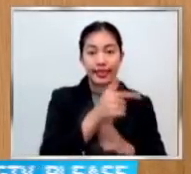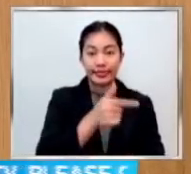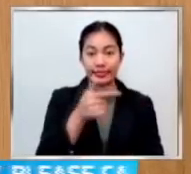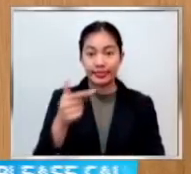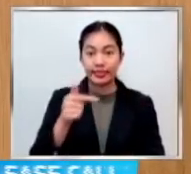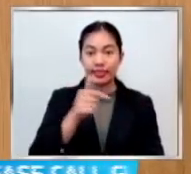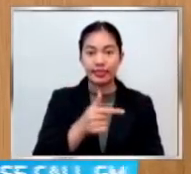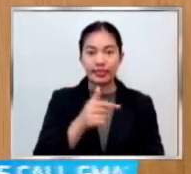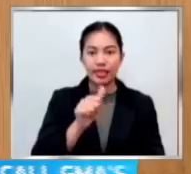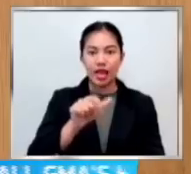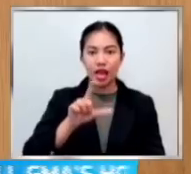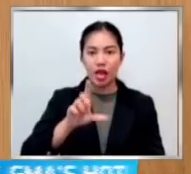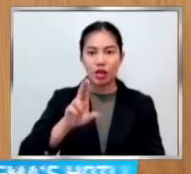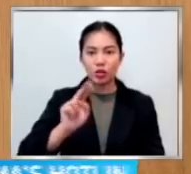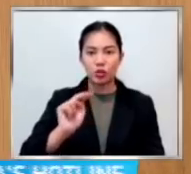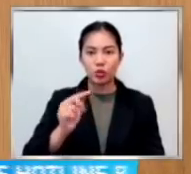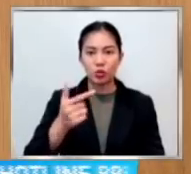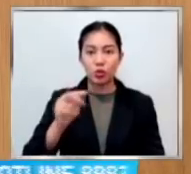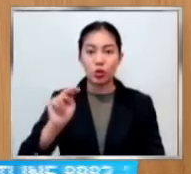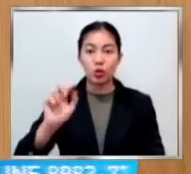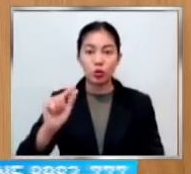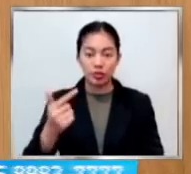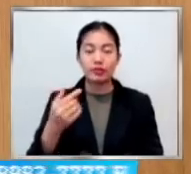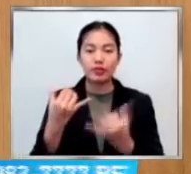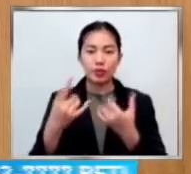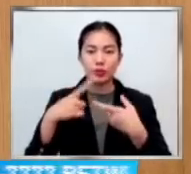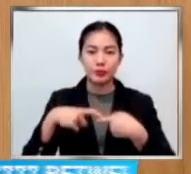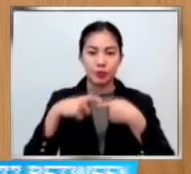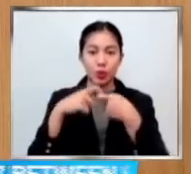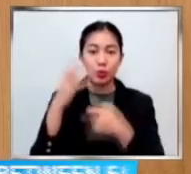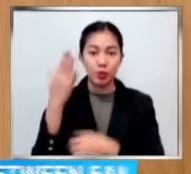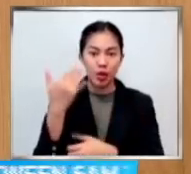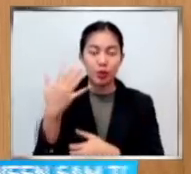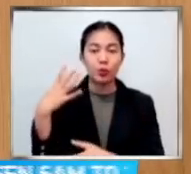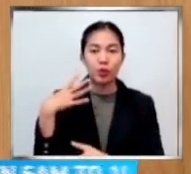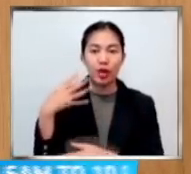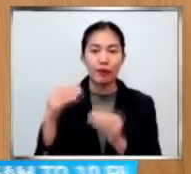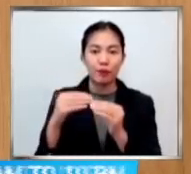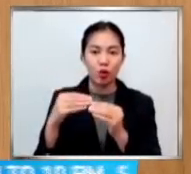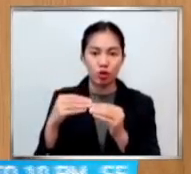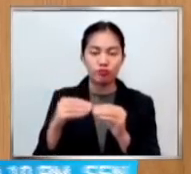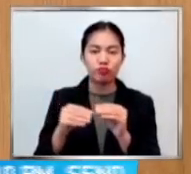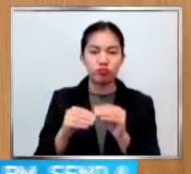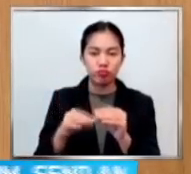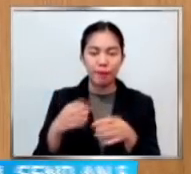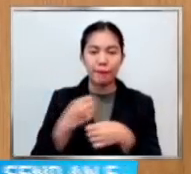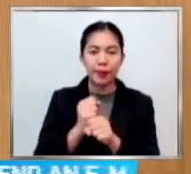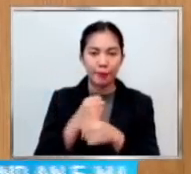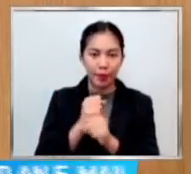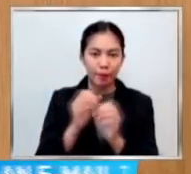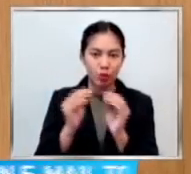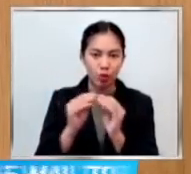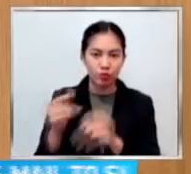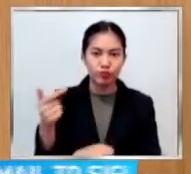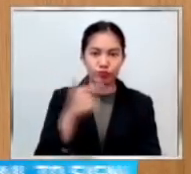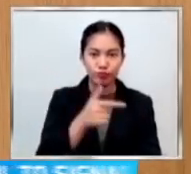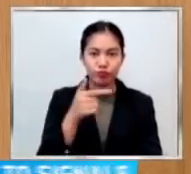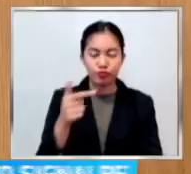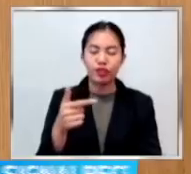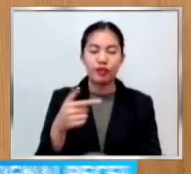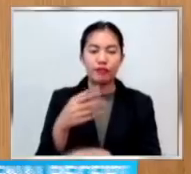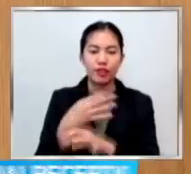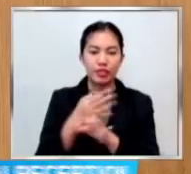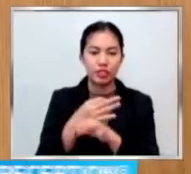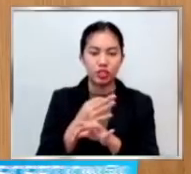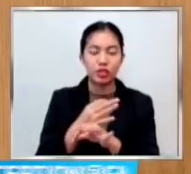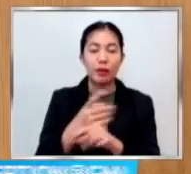ang mga ito. Binabantayan din po ng Department of Agriculture ang supply at presyo ng galunggong, pero ang bentahan po ng ibang klase ng